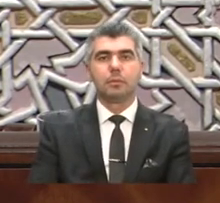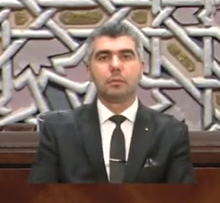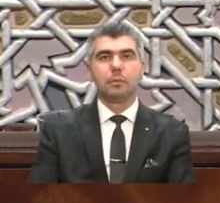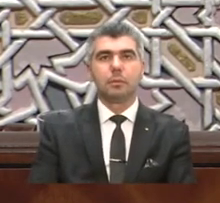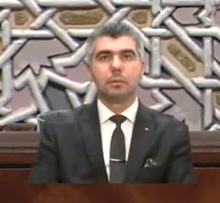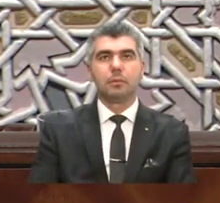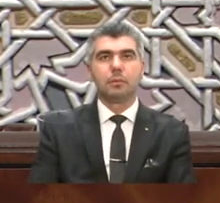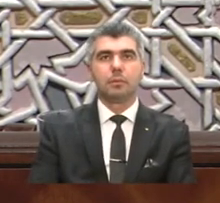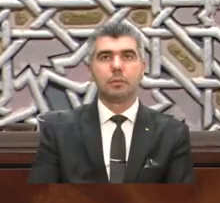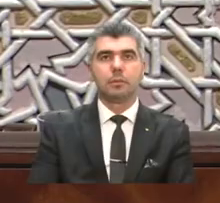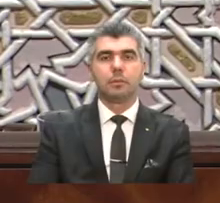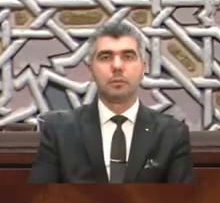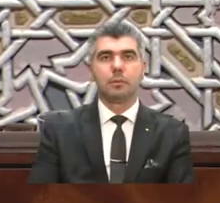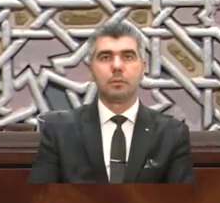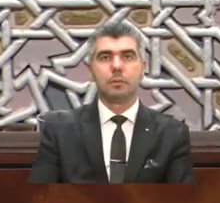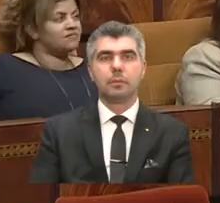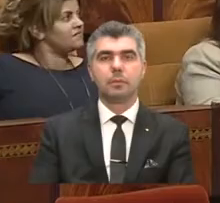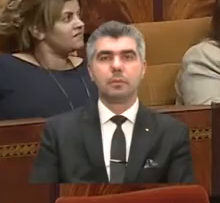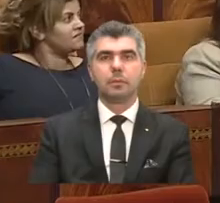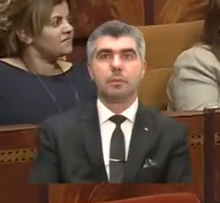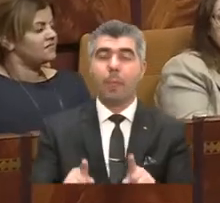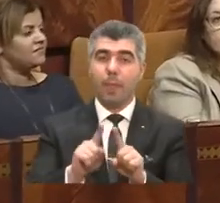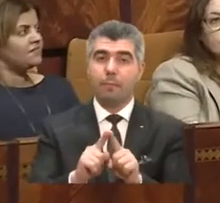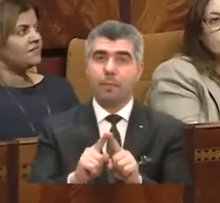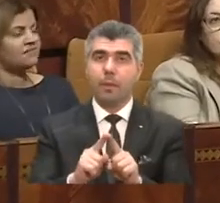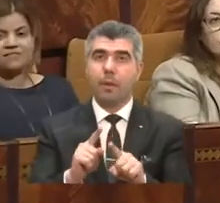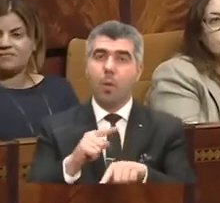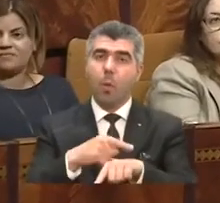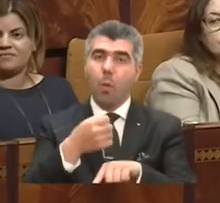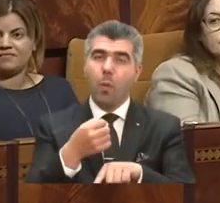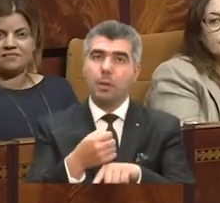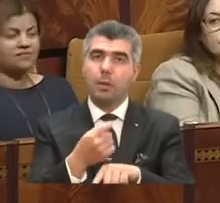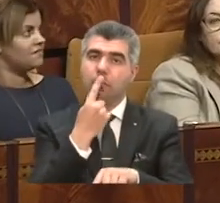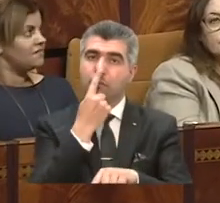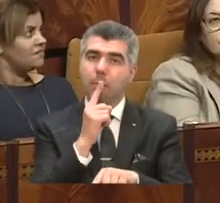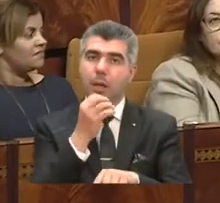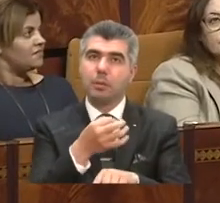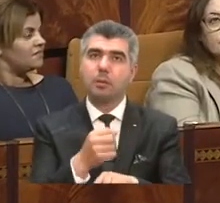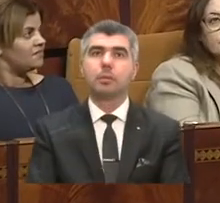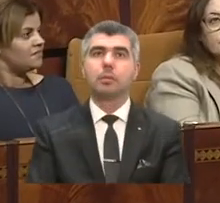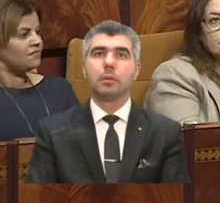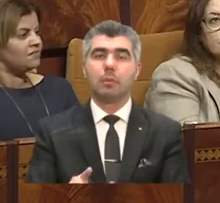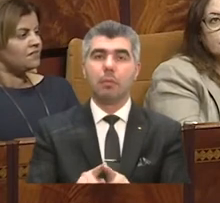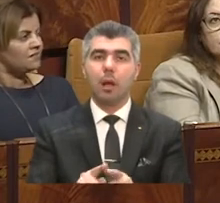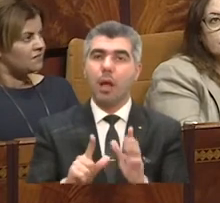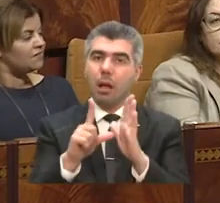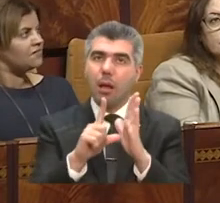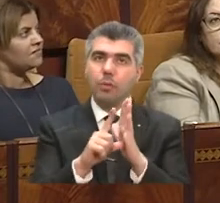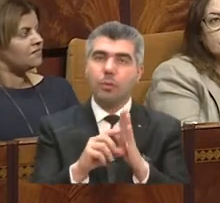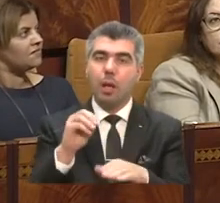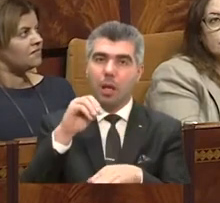من فضلك سيد الرئيس، سيد الرئيس، طلبنا منك المرونه ديال الوقت، ما بغيتيش، هذا حقك، ولكن هذا حقنا حتى حنا. غادي